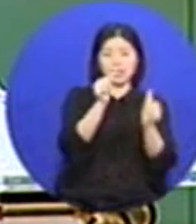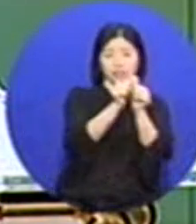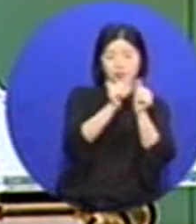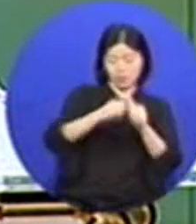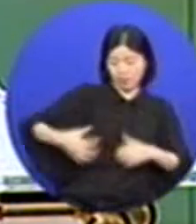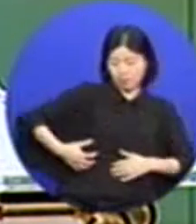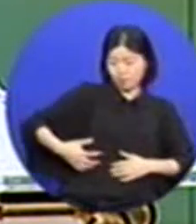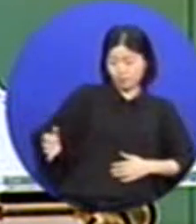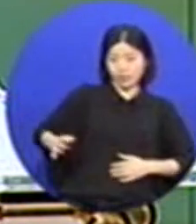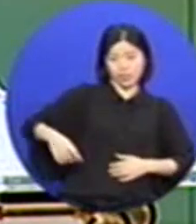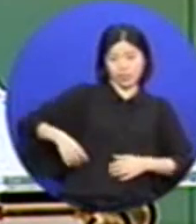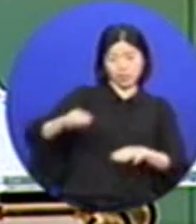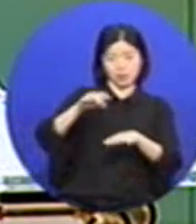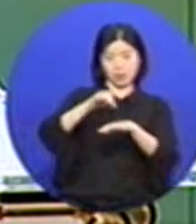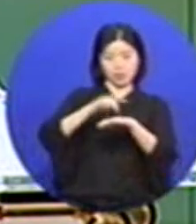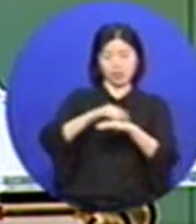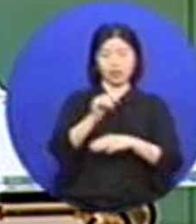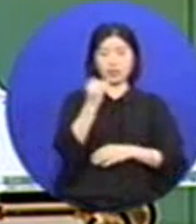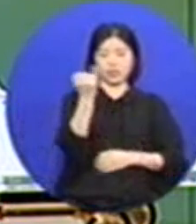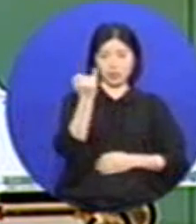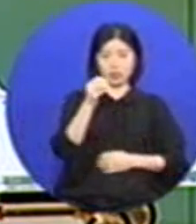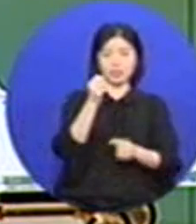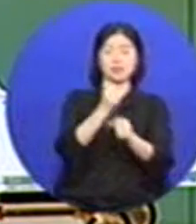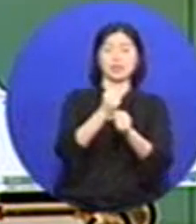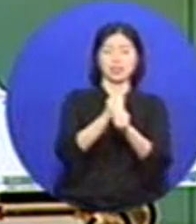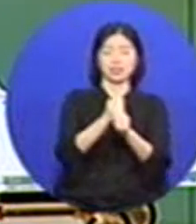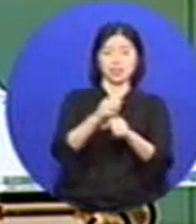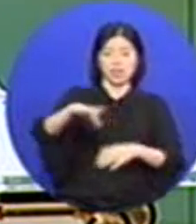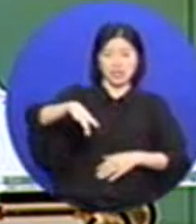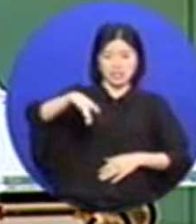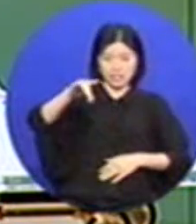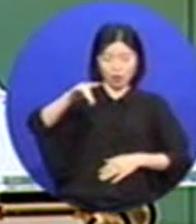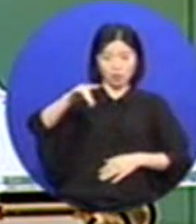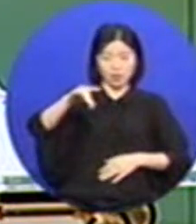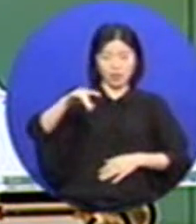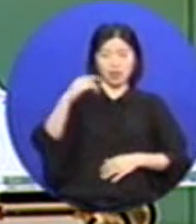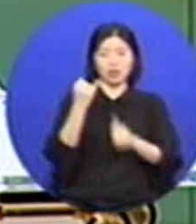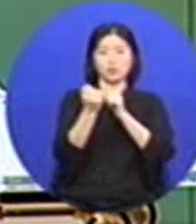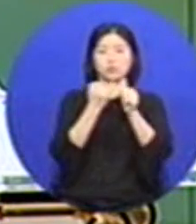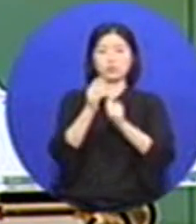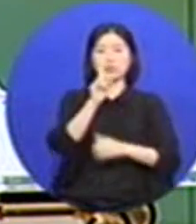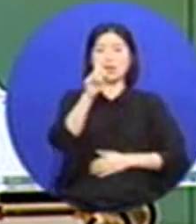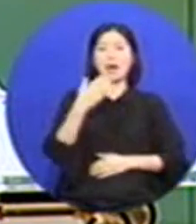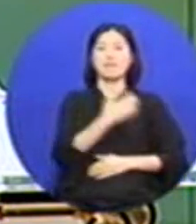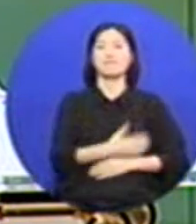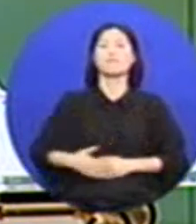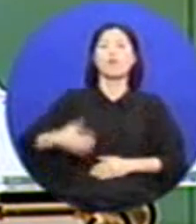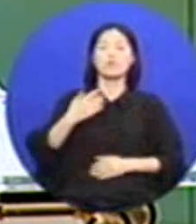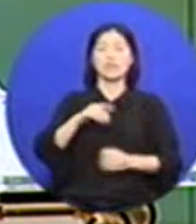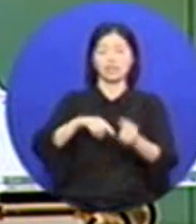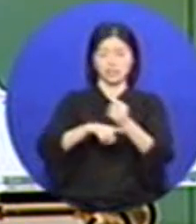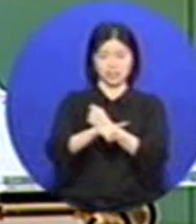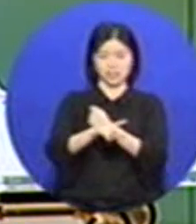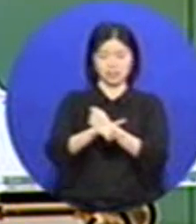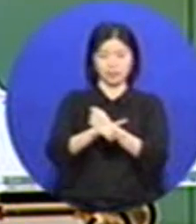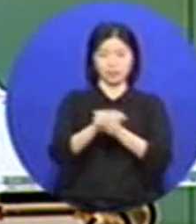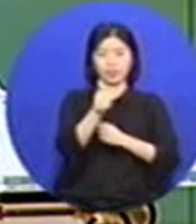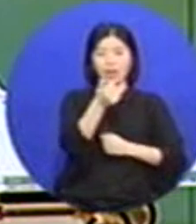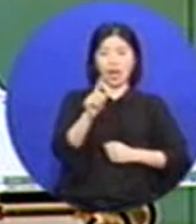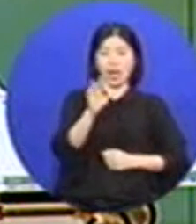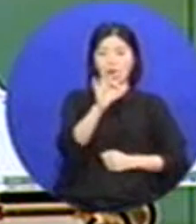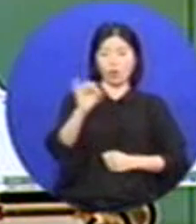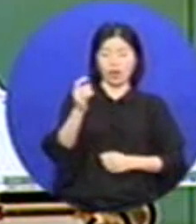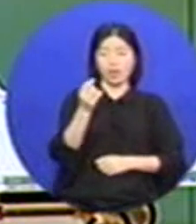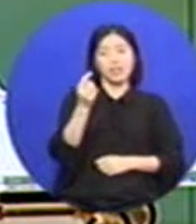하와를 만드셨다고 했습니다 그 말은 애초에 부분을 한 몸 이란 뜻이에요 그 하와를 하나님이 처음